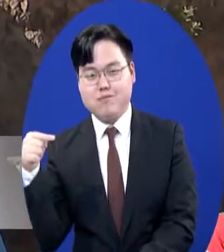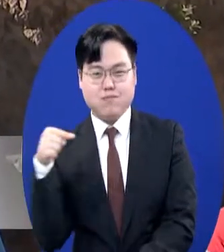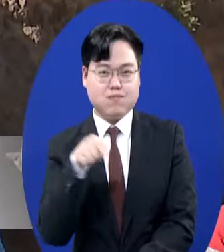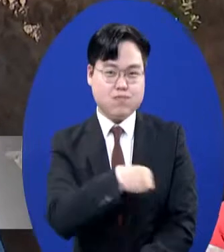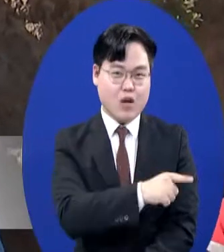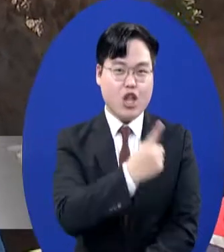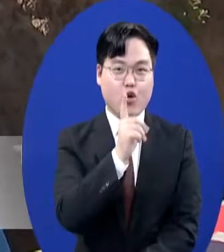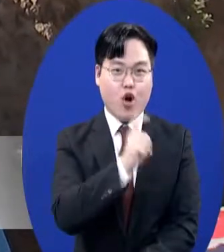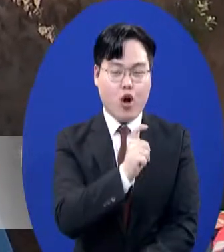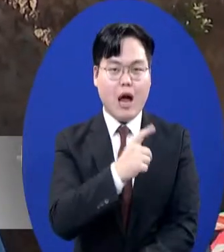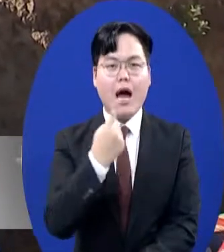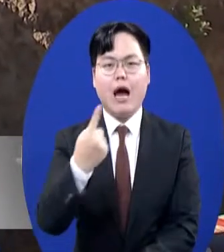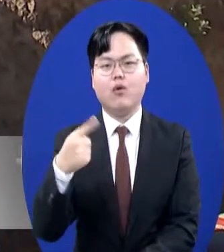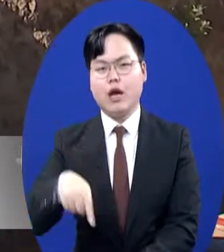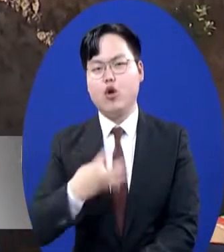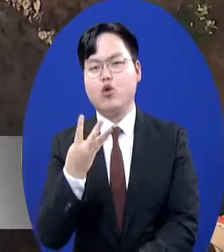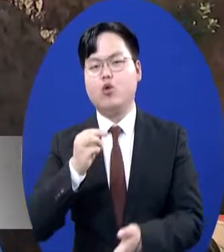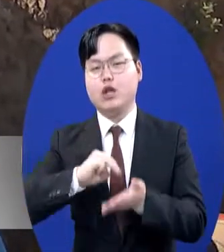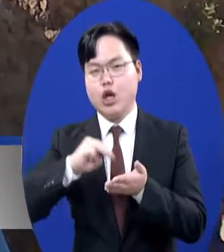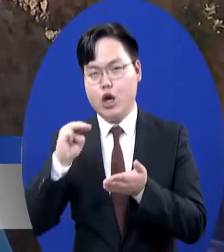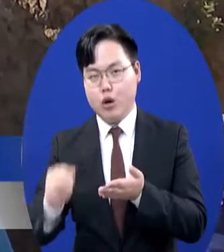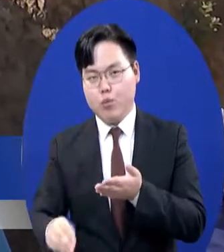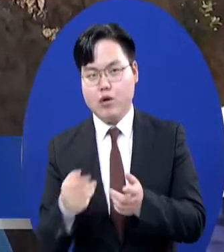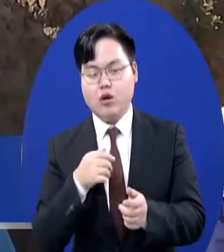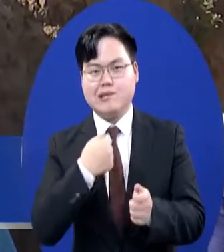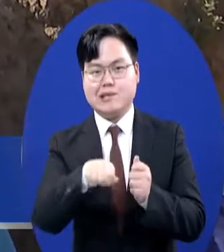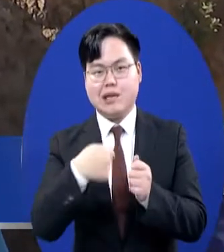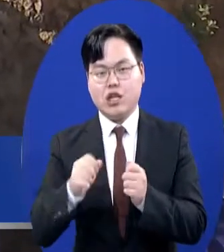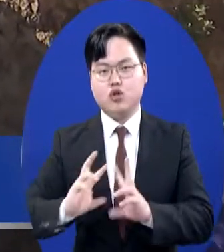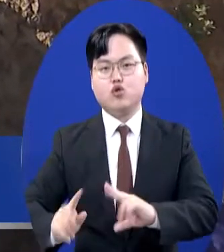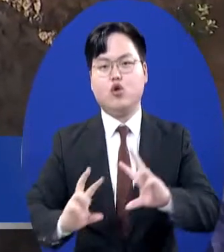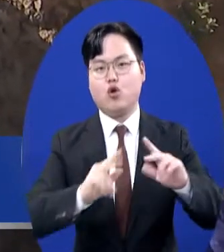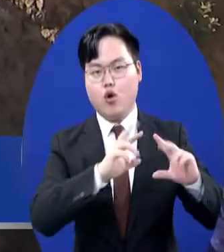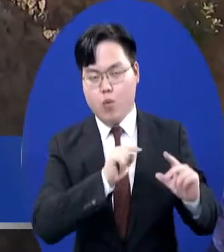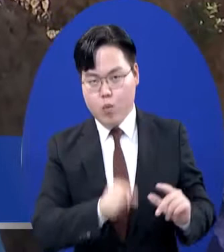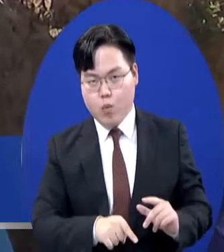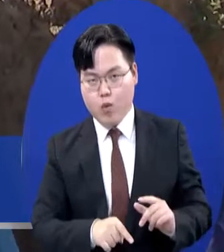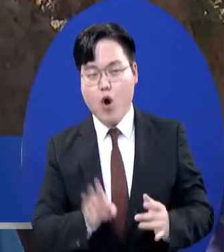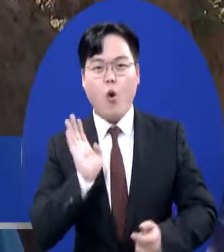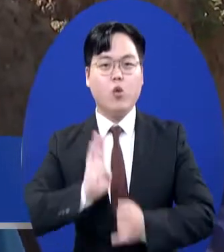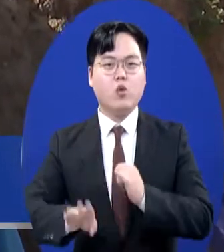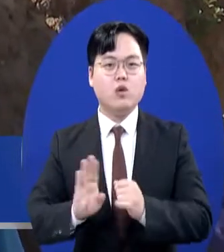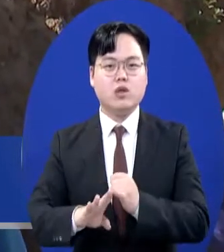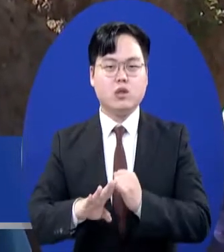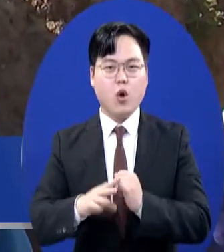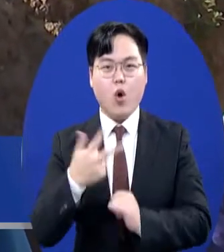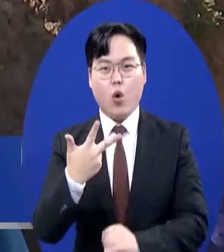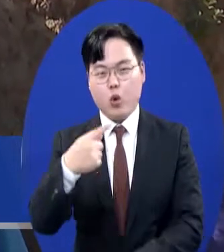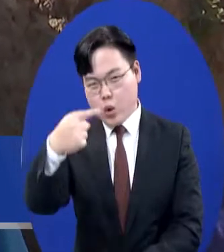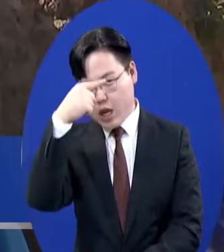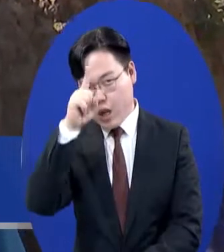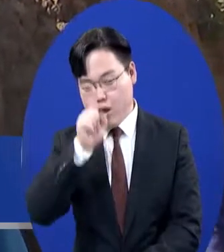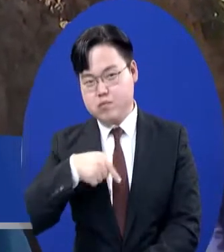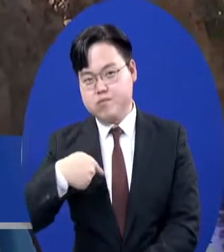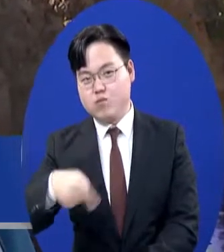сүлжээ 11.4 тэрбум төгрөгийн хөрөнгө оруулалтаар бол шинжилгээ хийж байна. За энд бас үлдсэн бас одоо 13 дугаар эмнэлгийн урд хэсэг